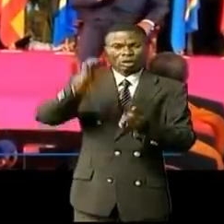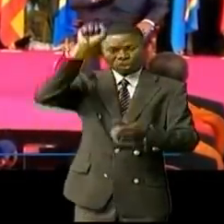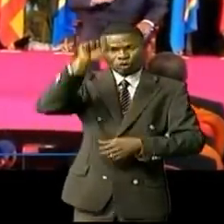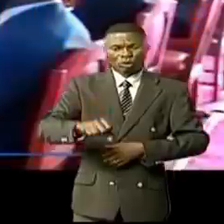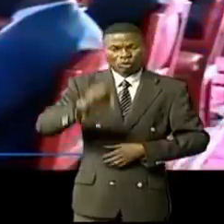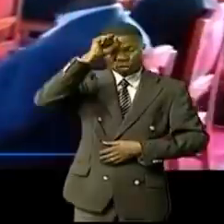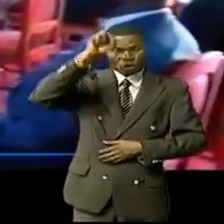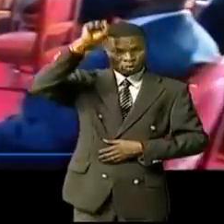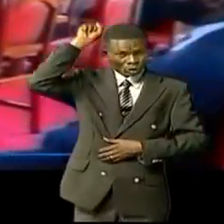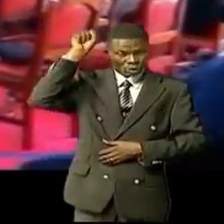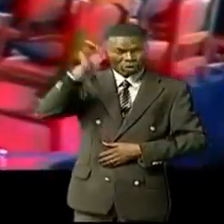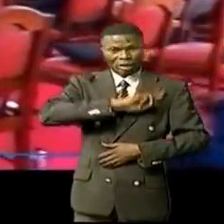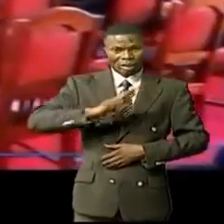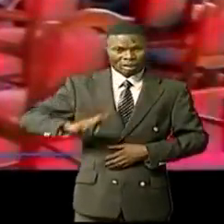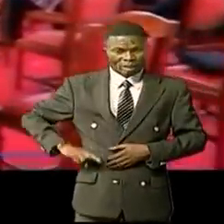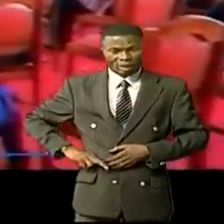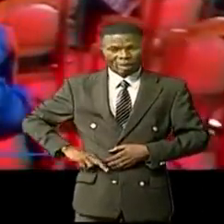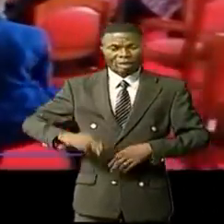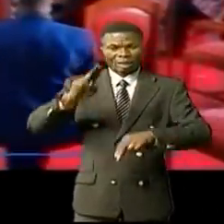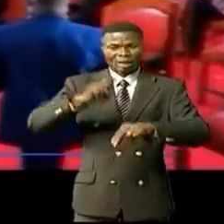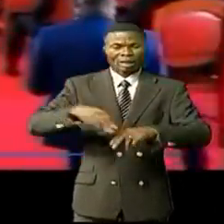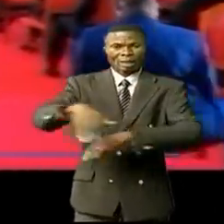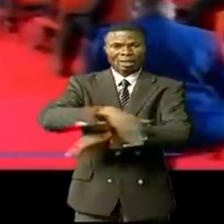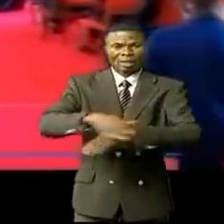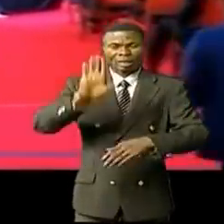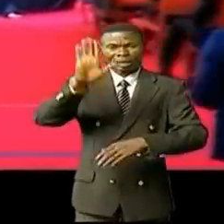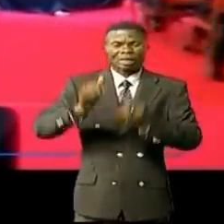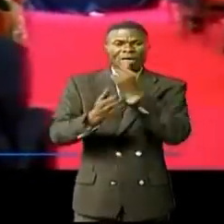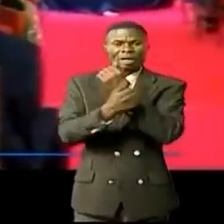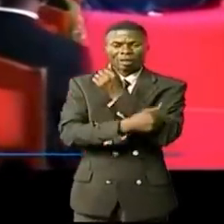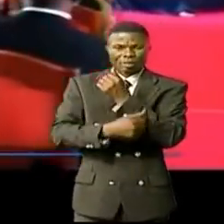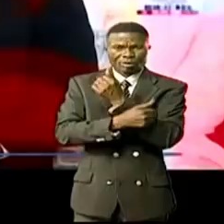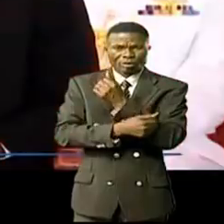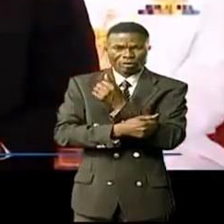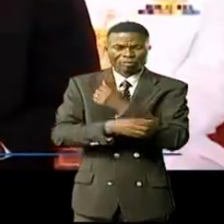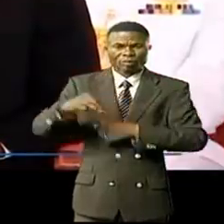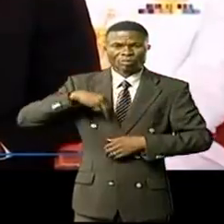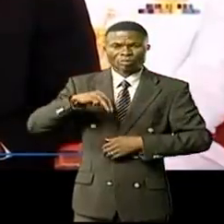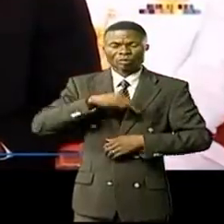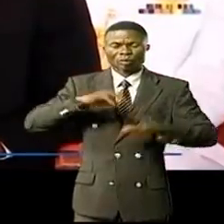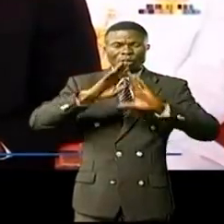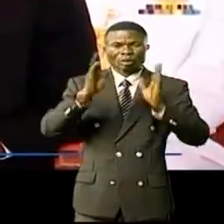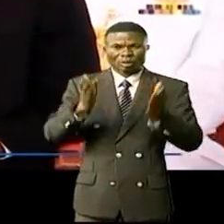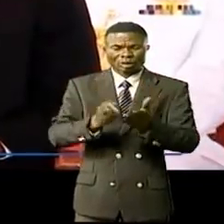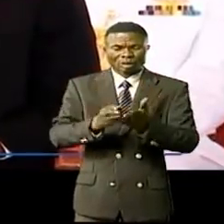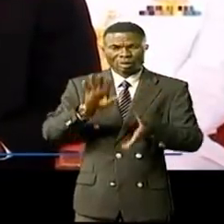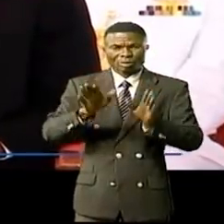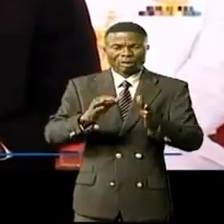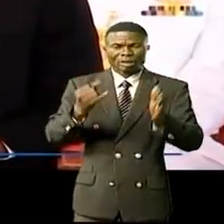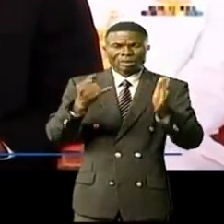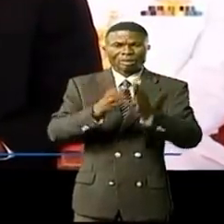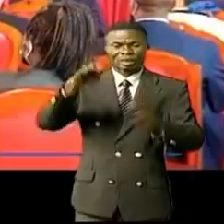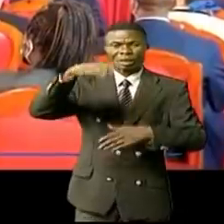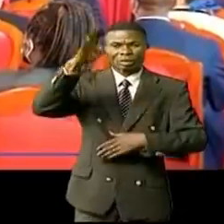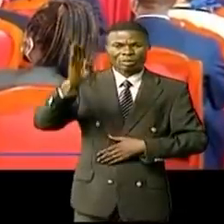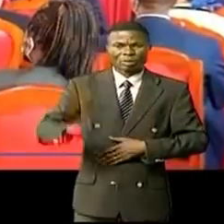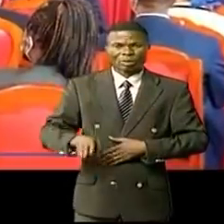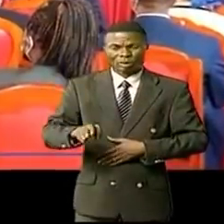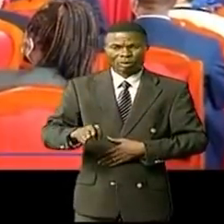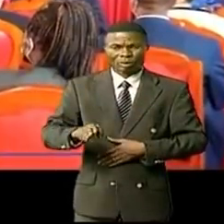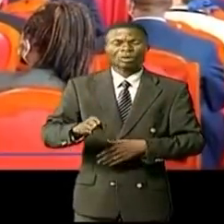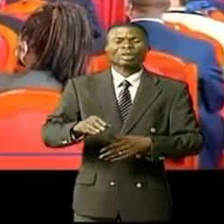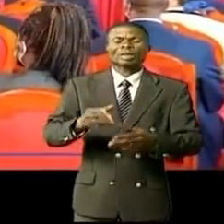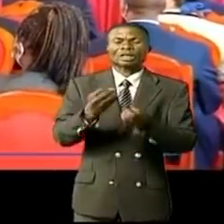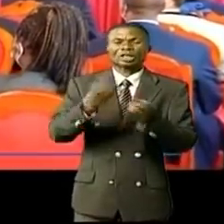démocratique du Congo partage ses frontières avec 5 États membres de l'organisation et représente environ 6% des exportations des